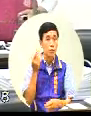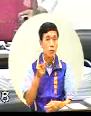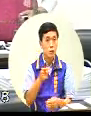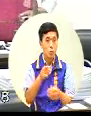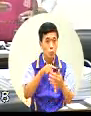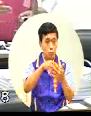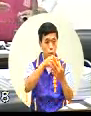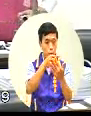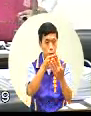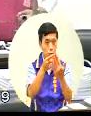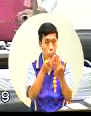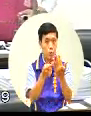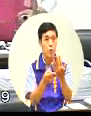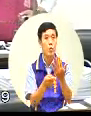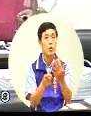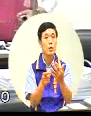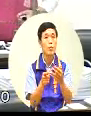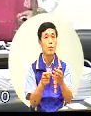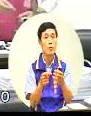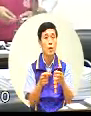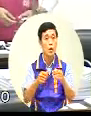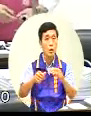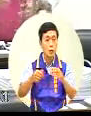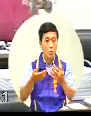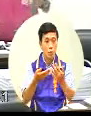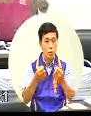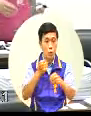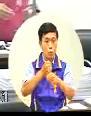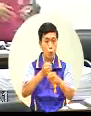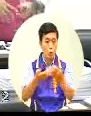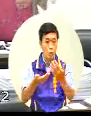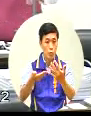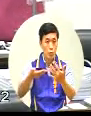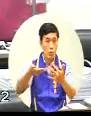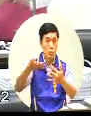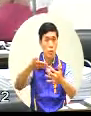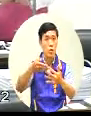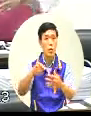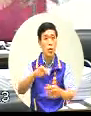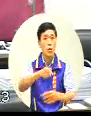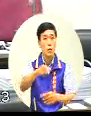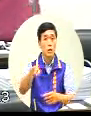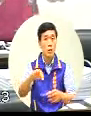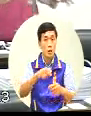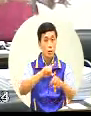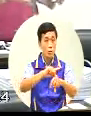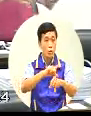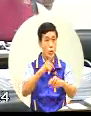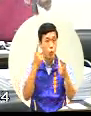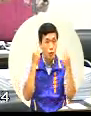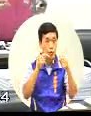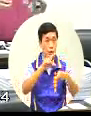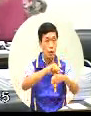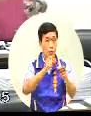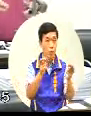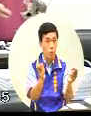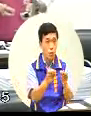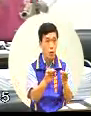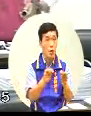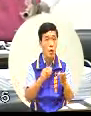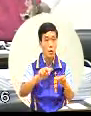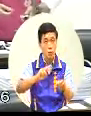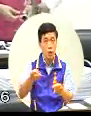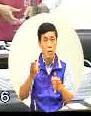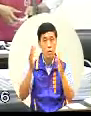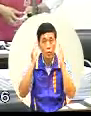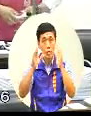按顺序这样排，然后一直晋升之后，他们的临时跟他们正式，我想据我所了解，